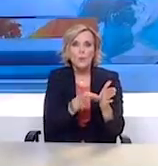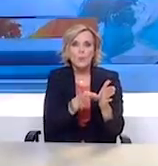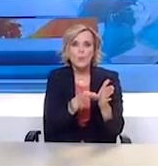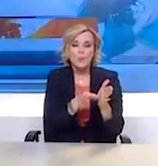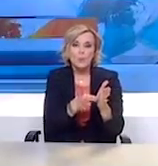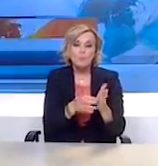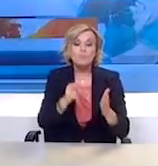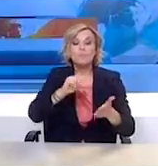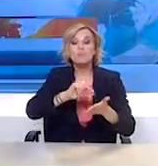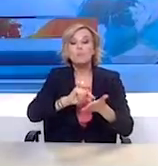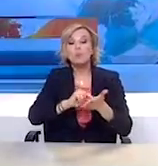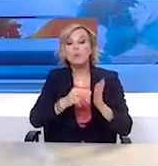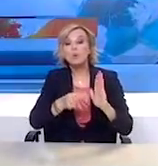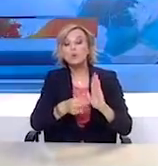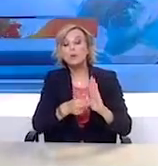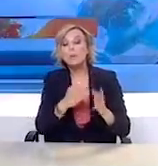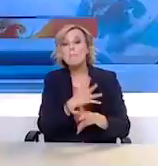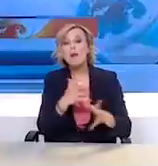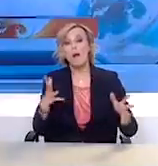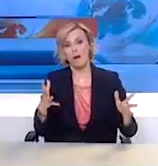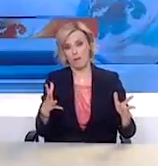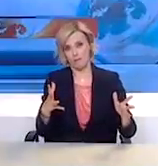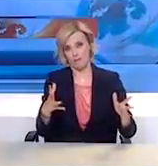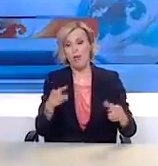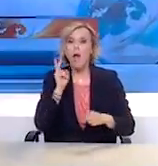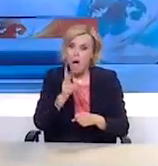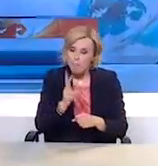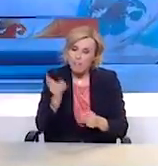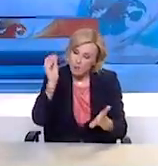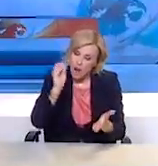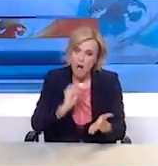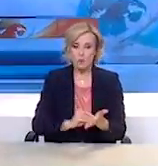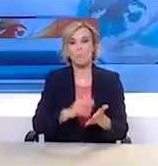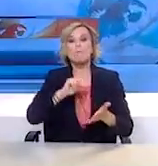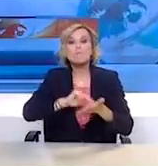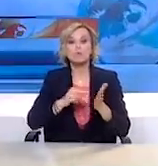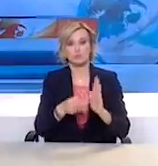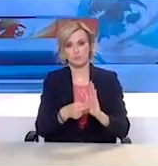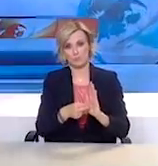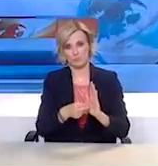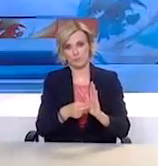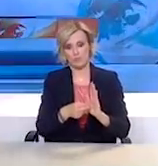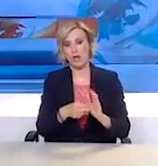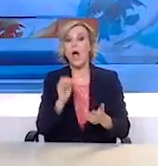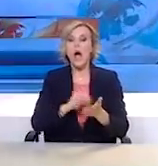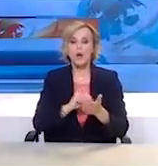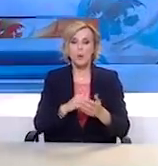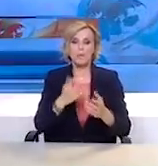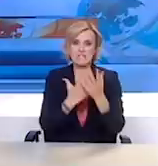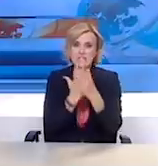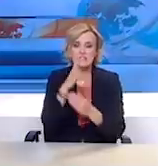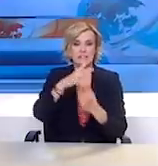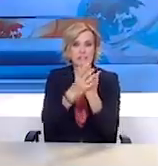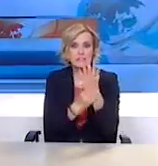να θέσουν σε κίνδυνο την ακαιρεότητά τους, θέτοντας έτσι σε κίνδυνο το άτομο που φοράει τα γάντια. Επίσης, η υπερβολική εξάρτηση